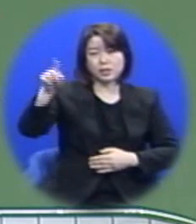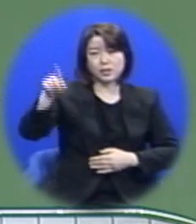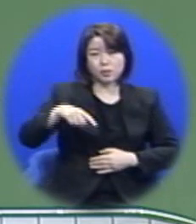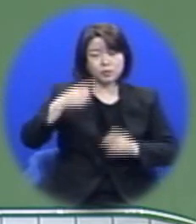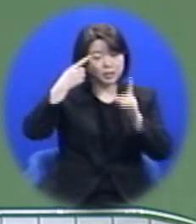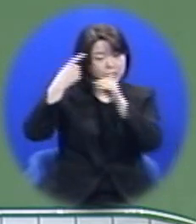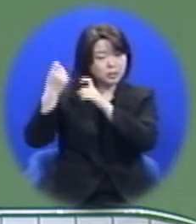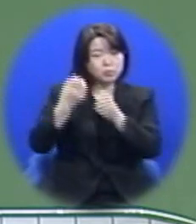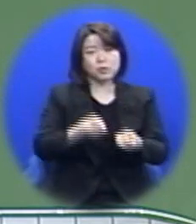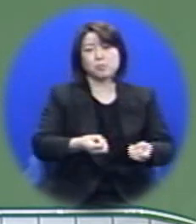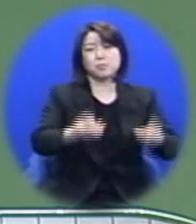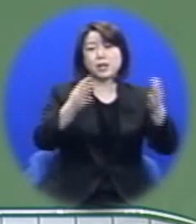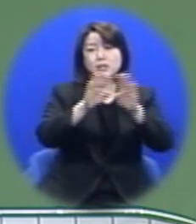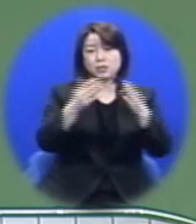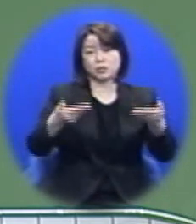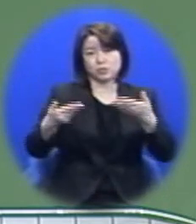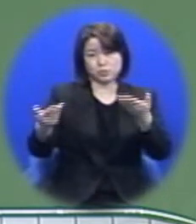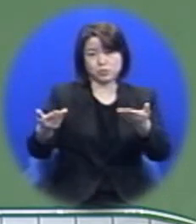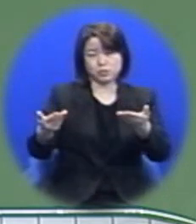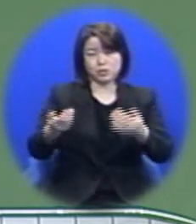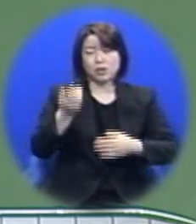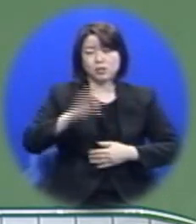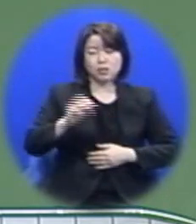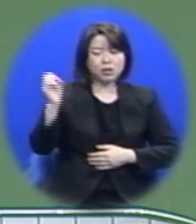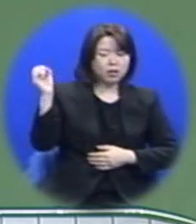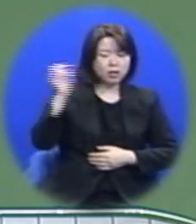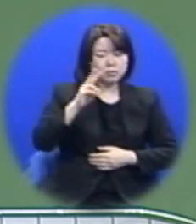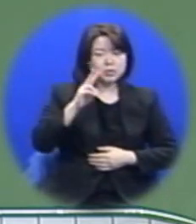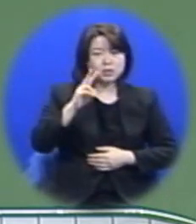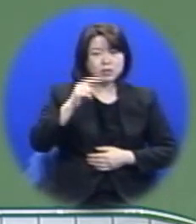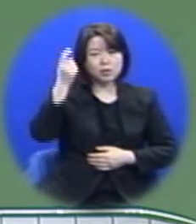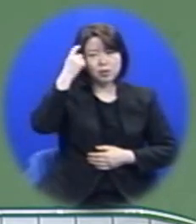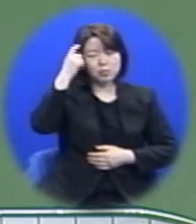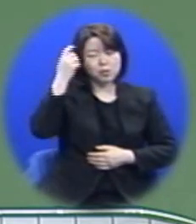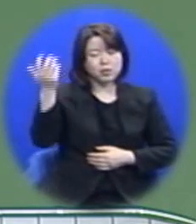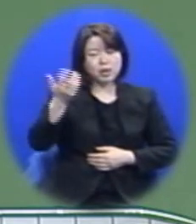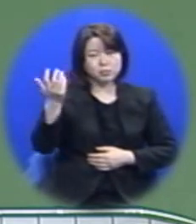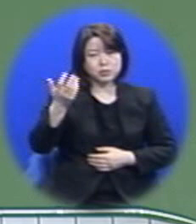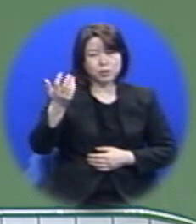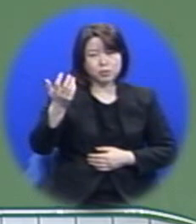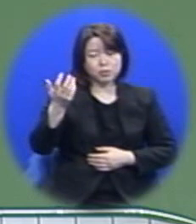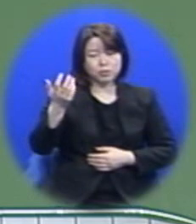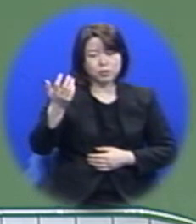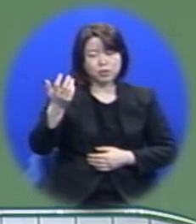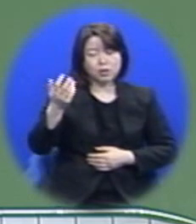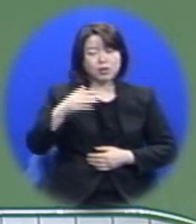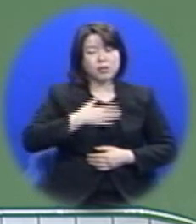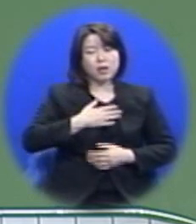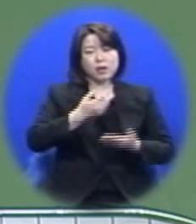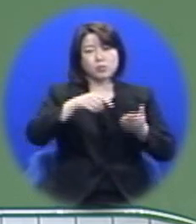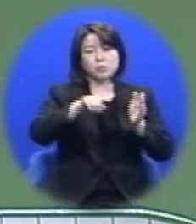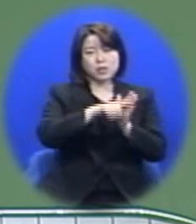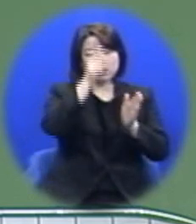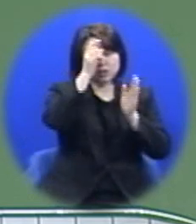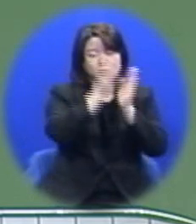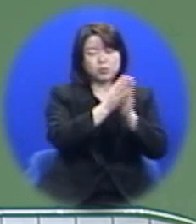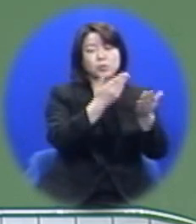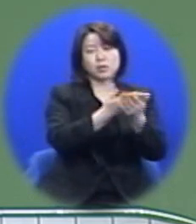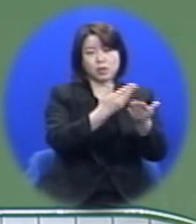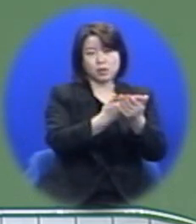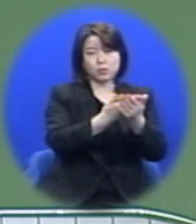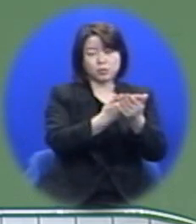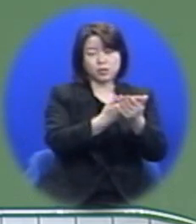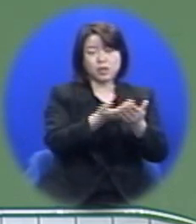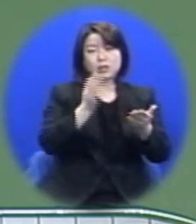열어주었는데 갑자기 머리가 아프다고 아버지 나를 위해 기도해달라고 하는데 기도하는 중에 아버지의